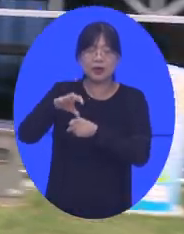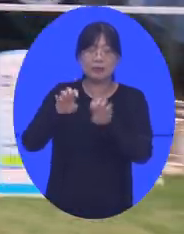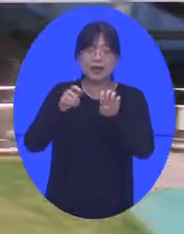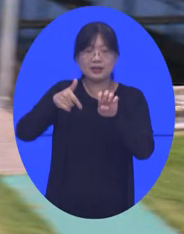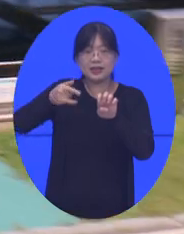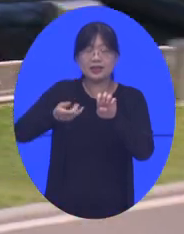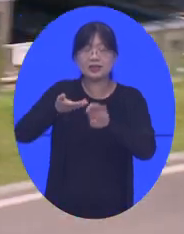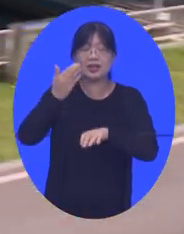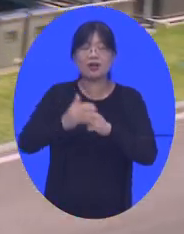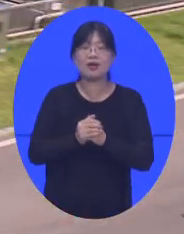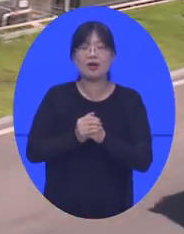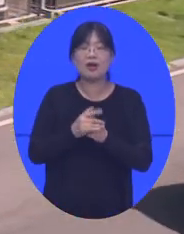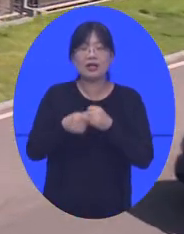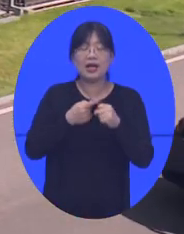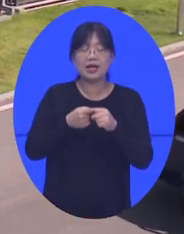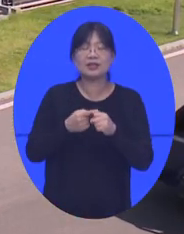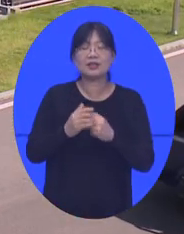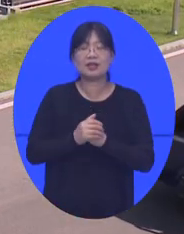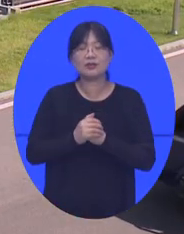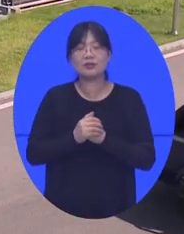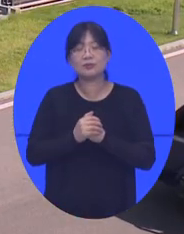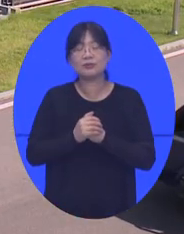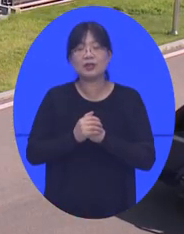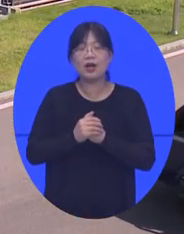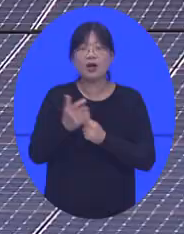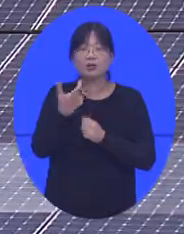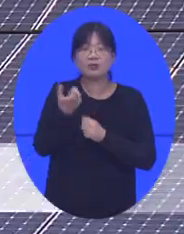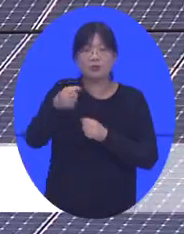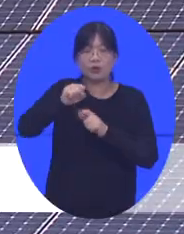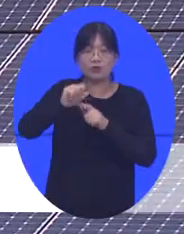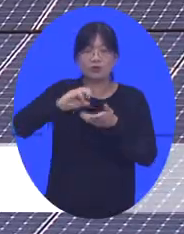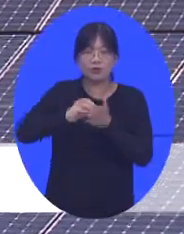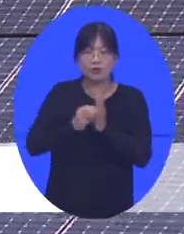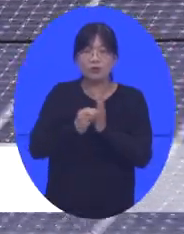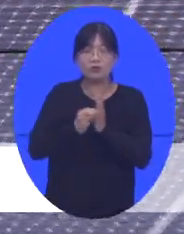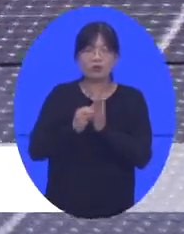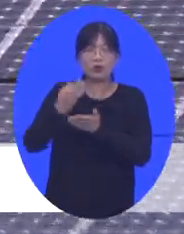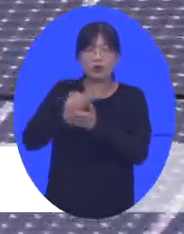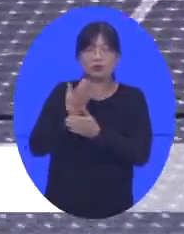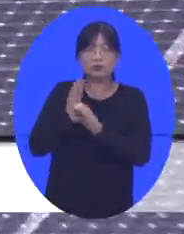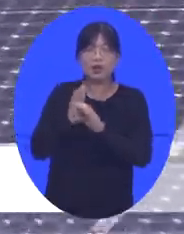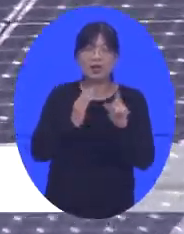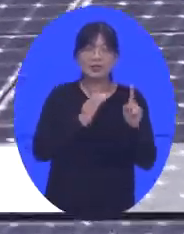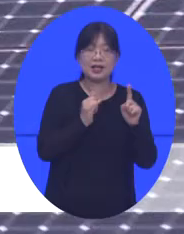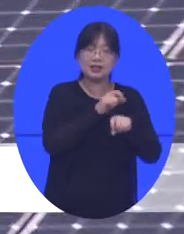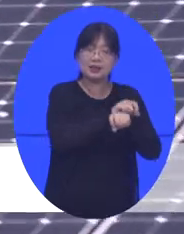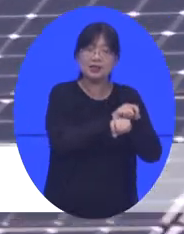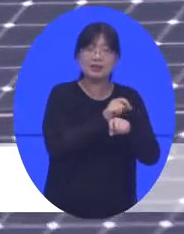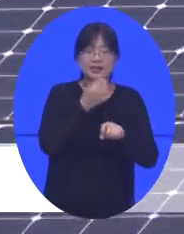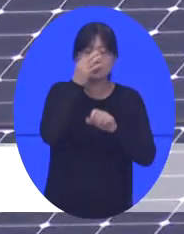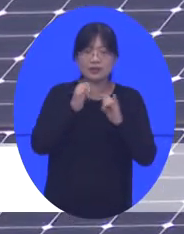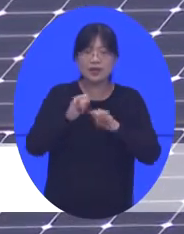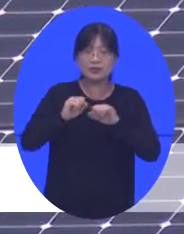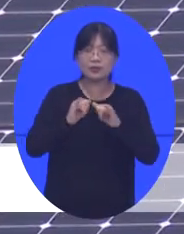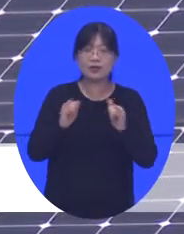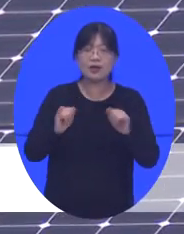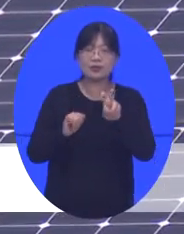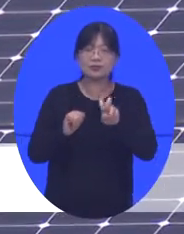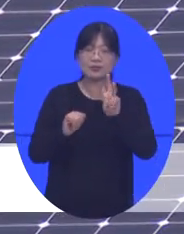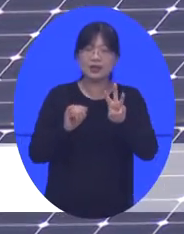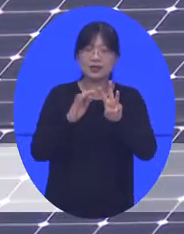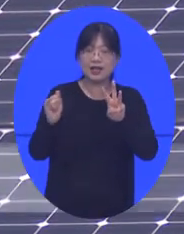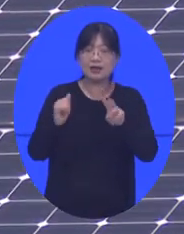570만 킬로와트의 전력을 생산해 60억 원의 매출을 올리고 있습니다. 한 명에 불과하던 직원은 기술자와 활동가 등